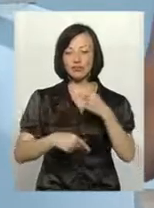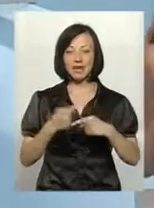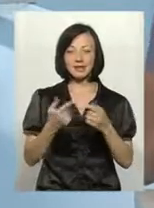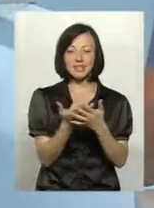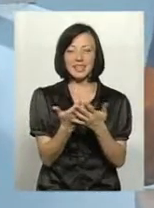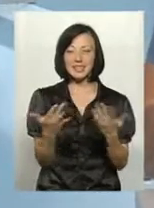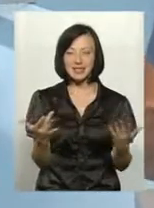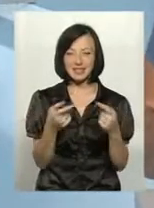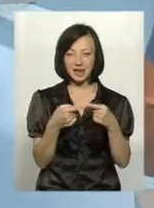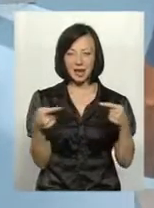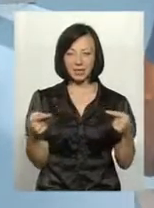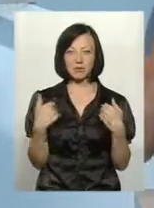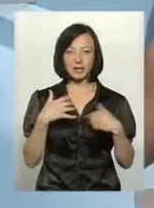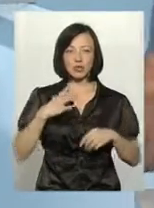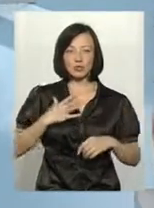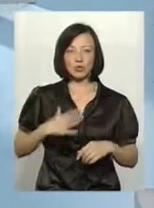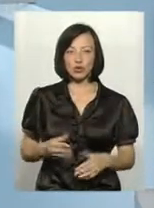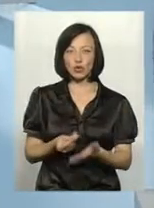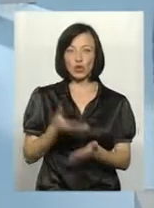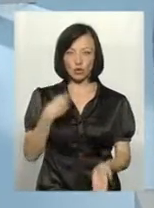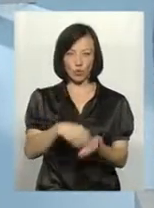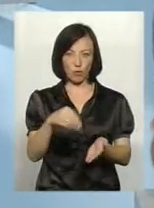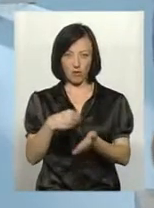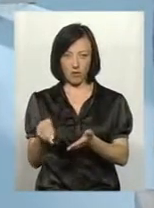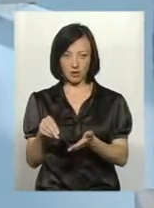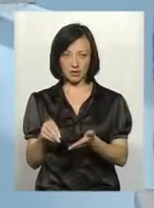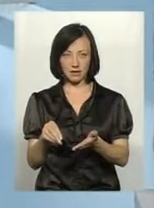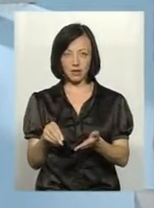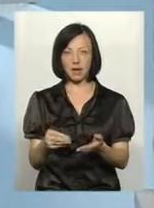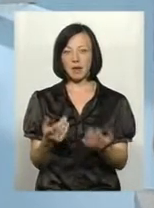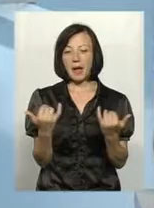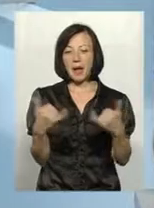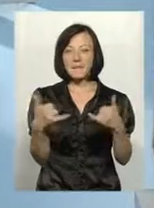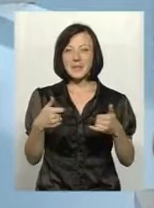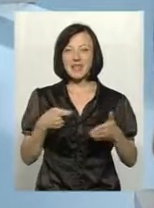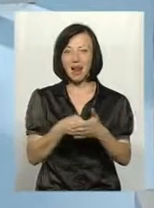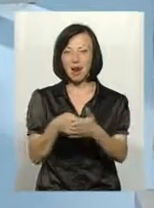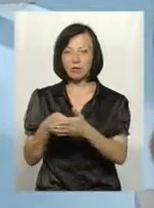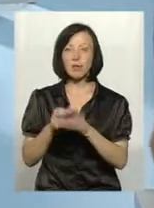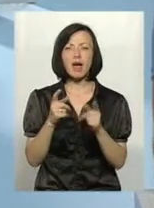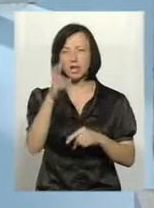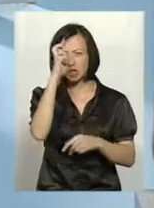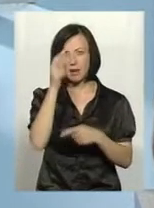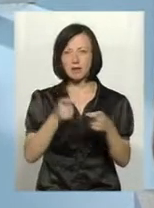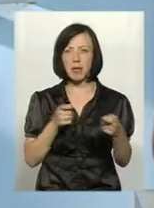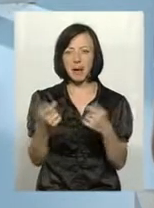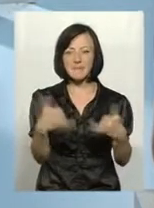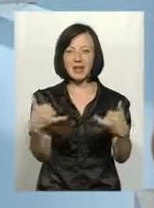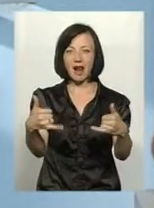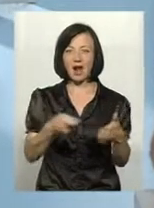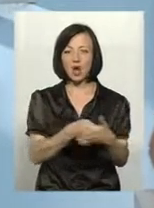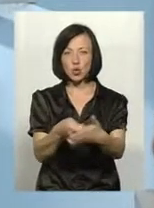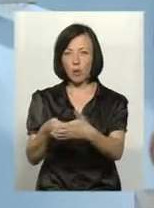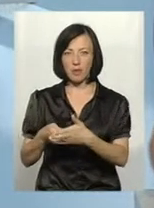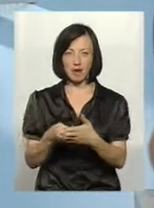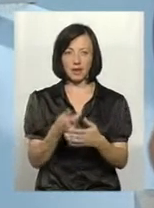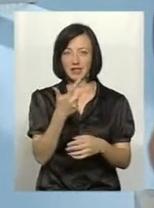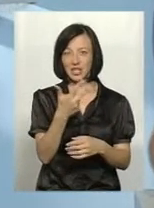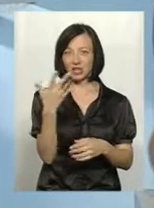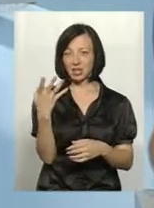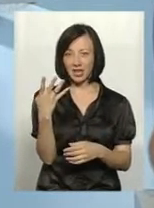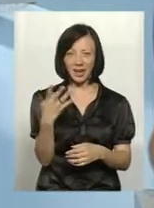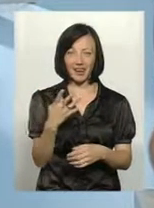різні речі, які ми змушені дорожче купувати. Мінеральні добрива. Як держава регулює мінеральні добрива? А не як? Вони в руках 3-4